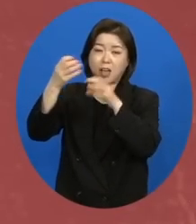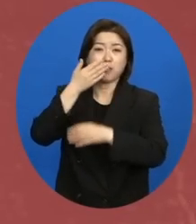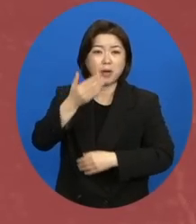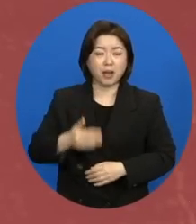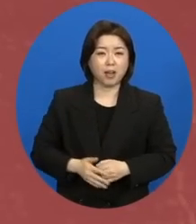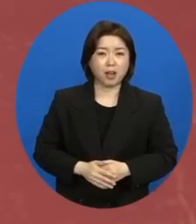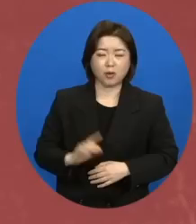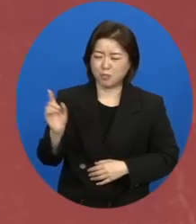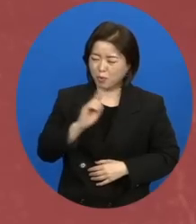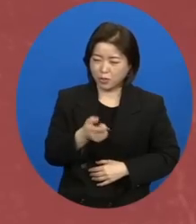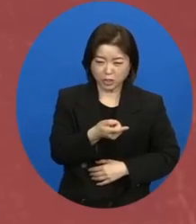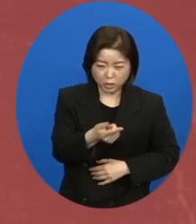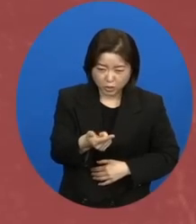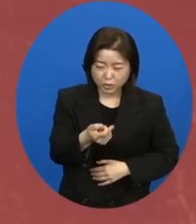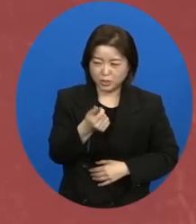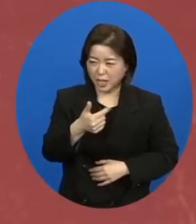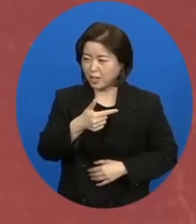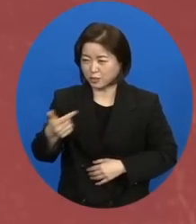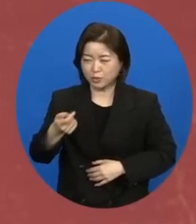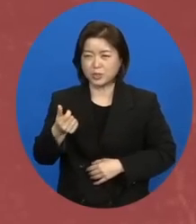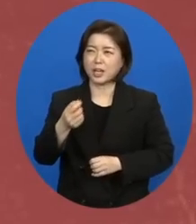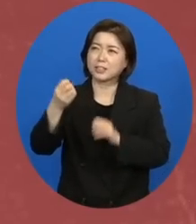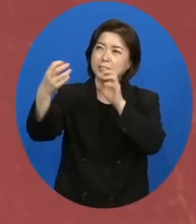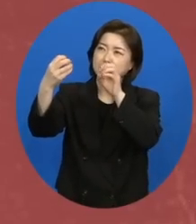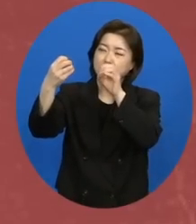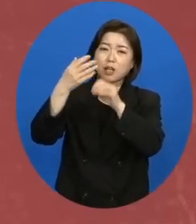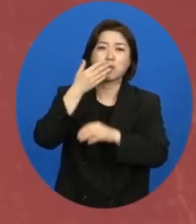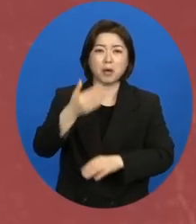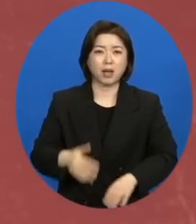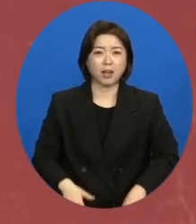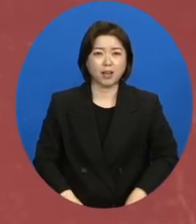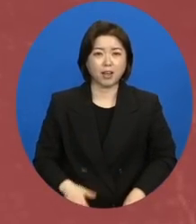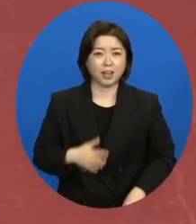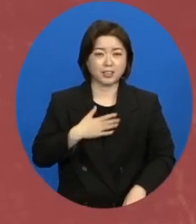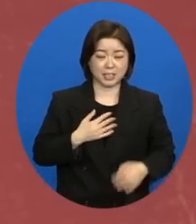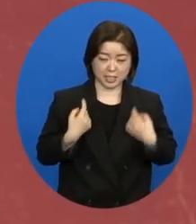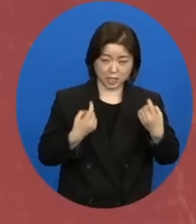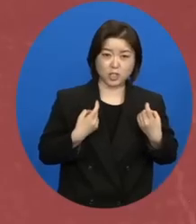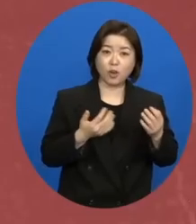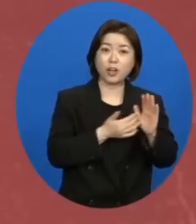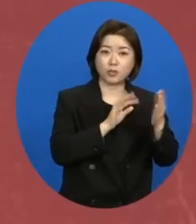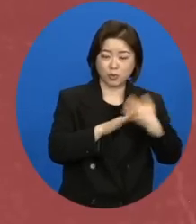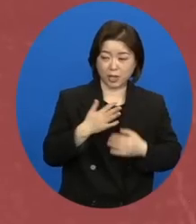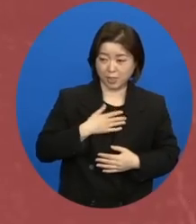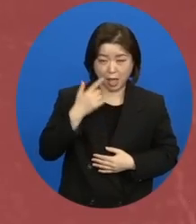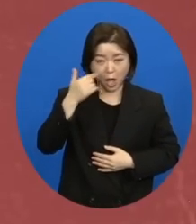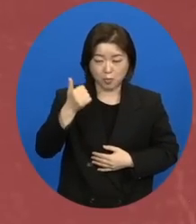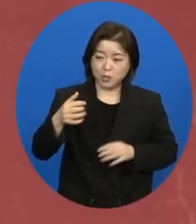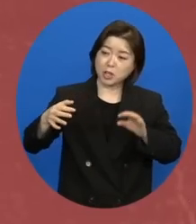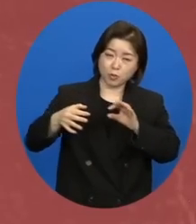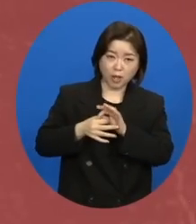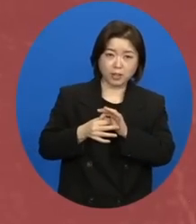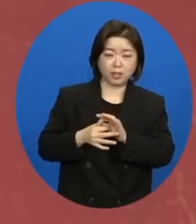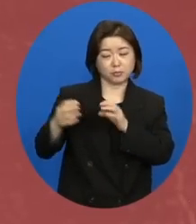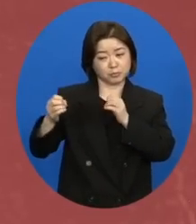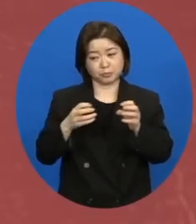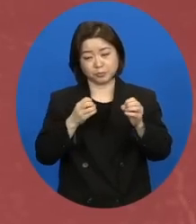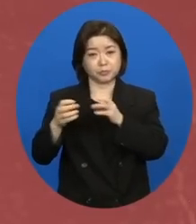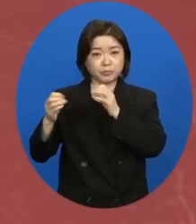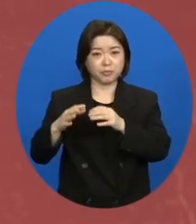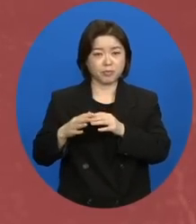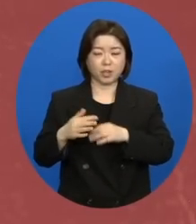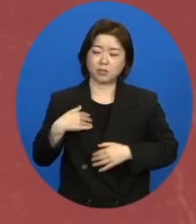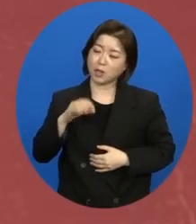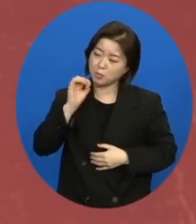뭐든지 얘기할 수 있다고요. 저는 그 여행 이후에 우리 아버지의 관계 그냥 얘기하면 해결해 주시는